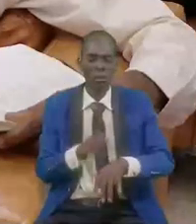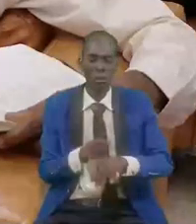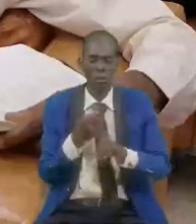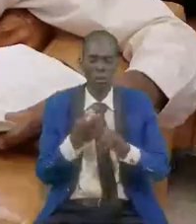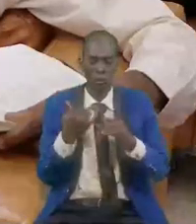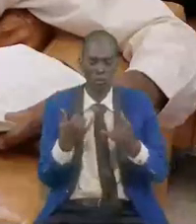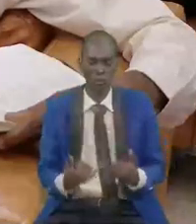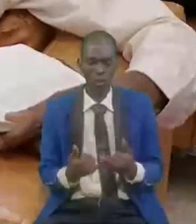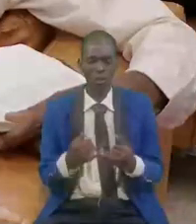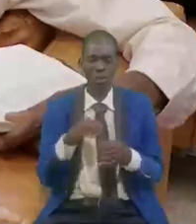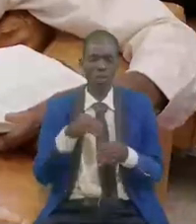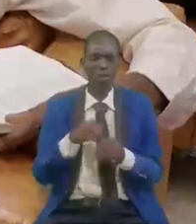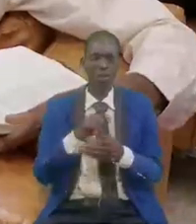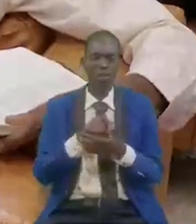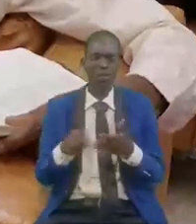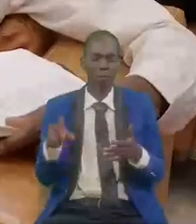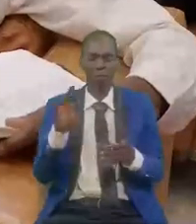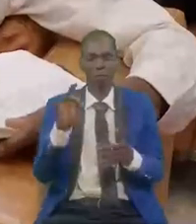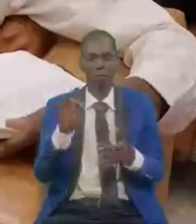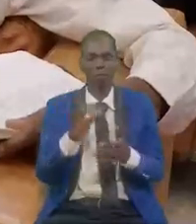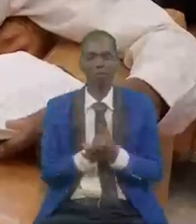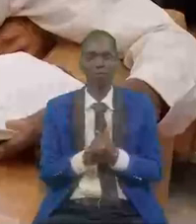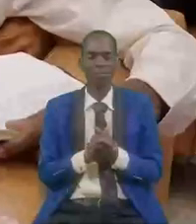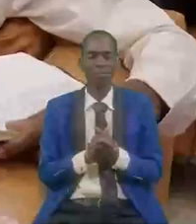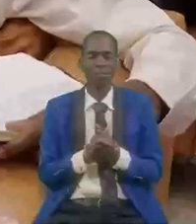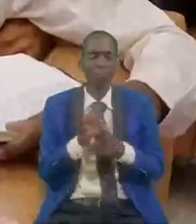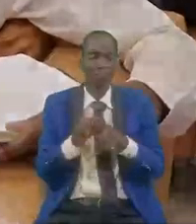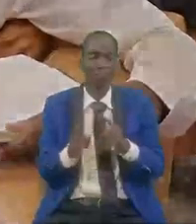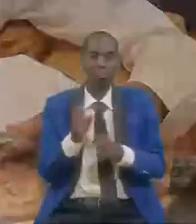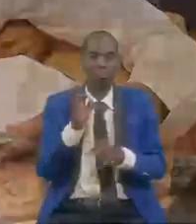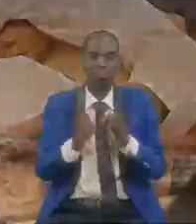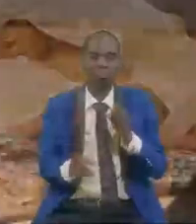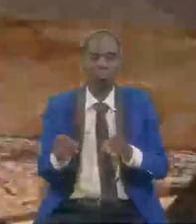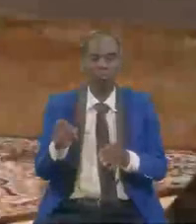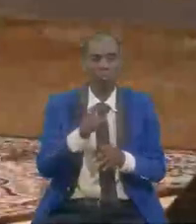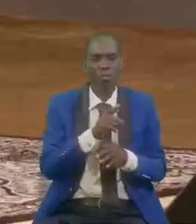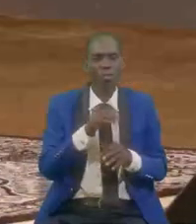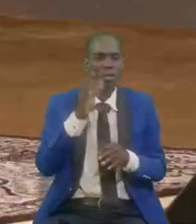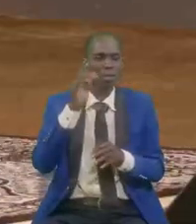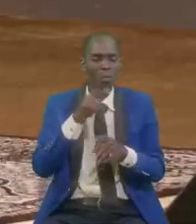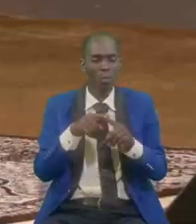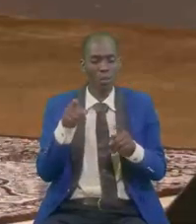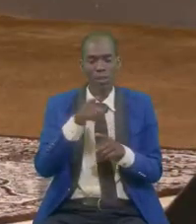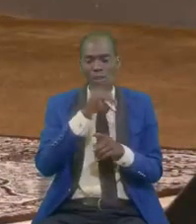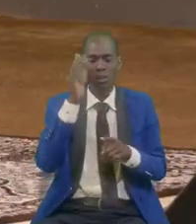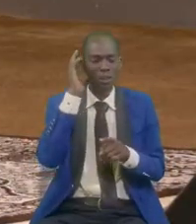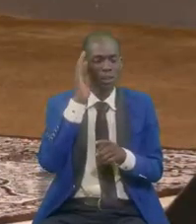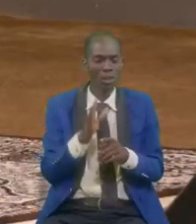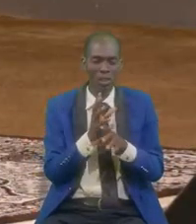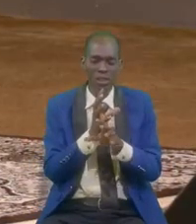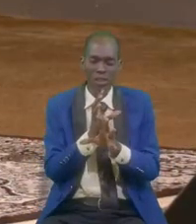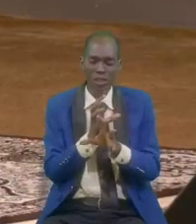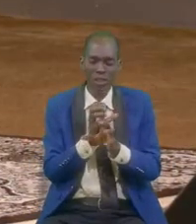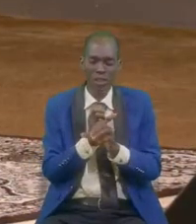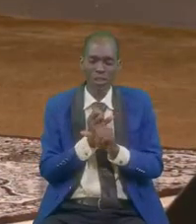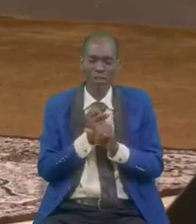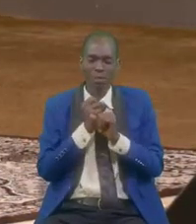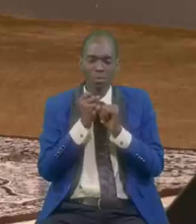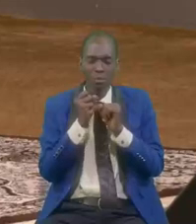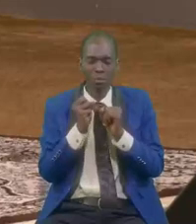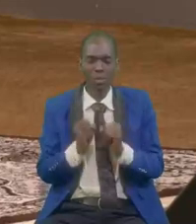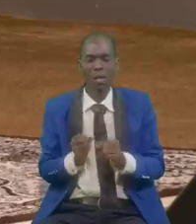Saint-Esprit. Le verset 8. Mais vous recevrez une puissance, c'est le don de Dieu. Vous